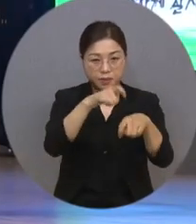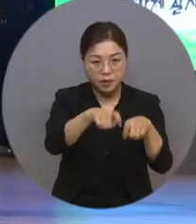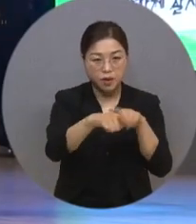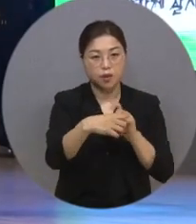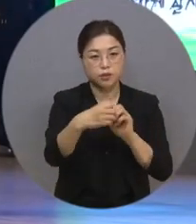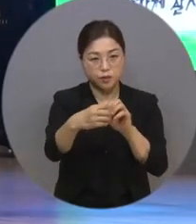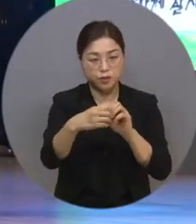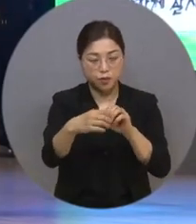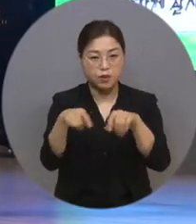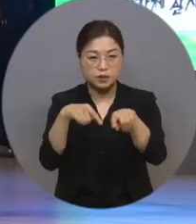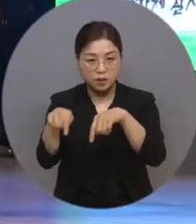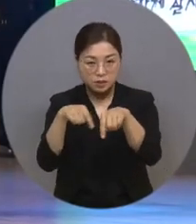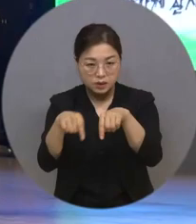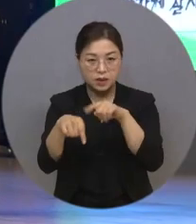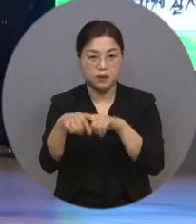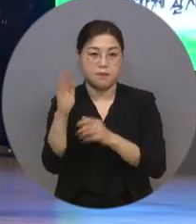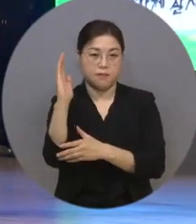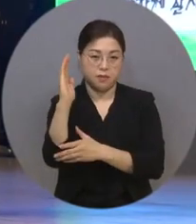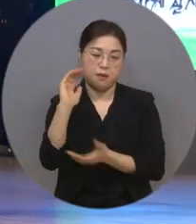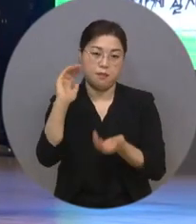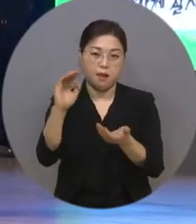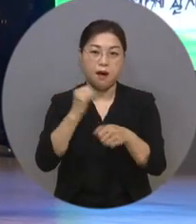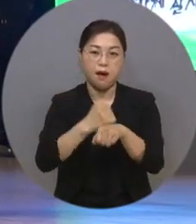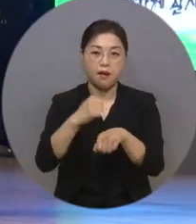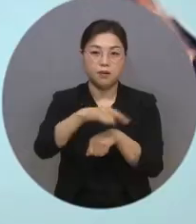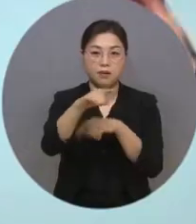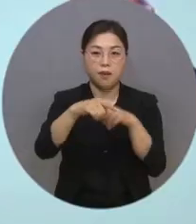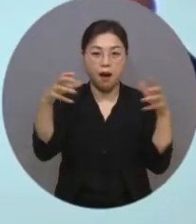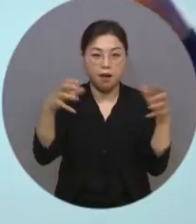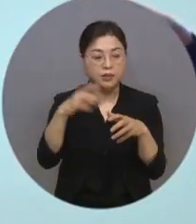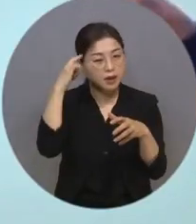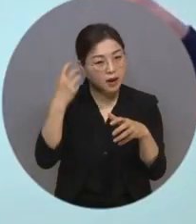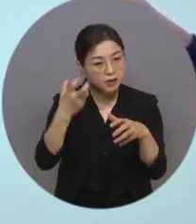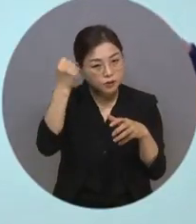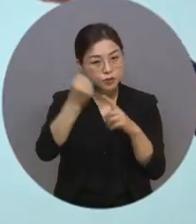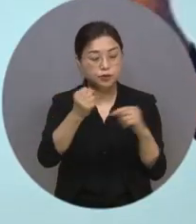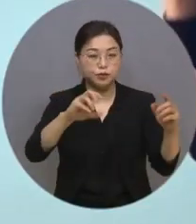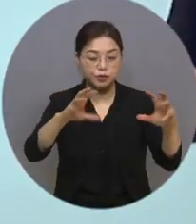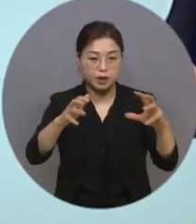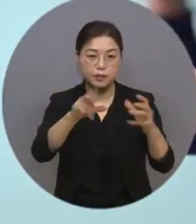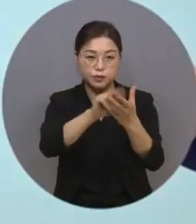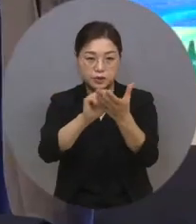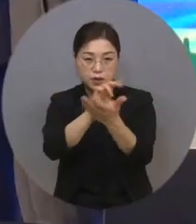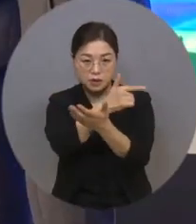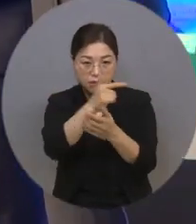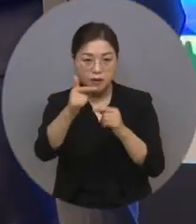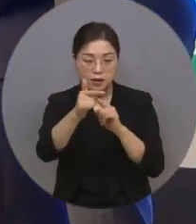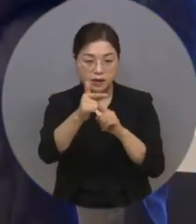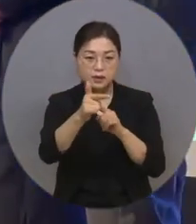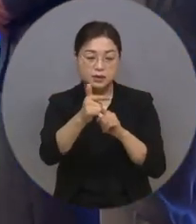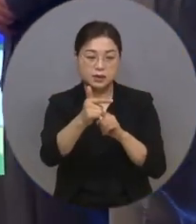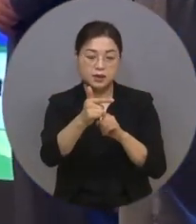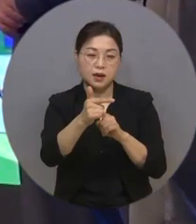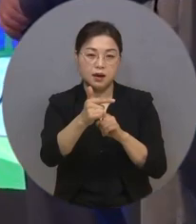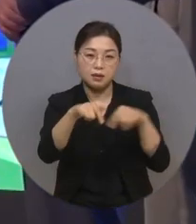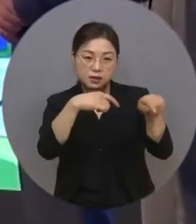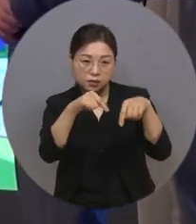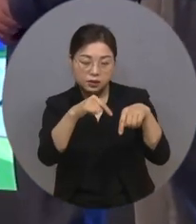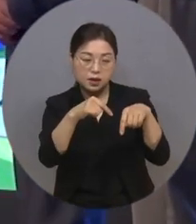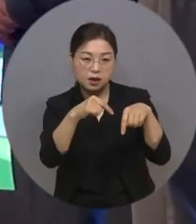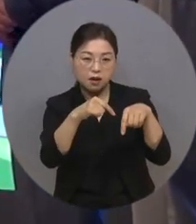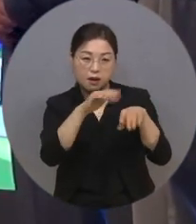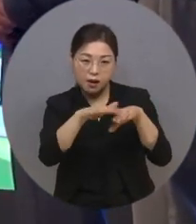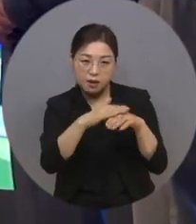정책 플랫폼으로 공동체 의식을 바탕으로 국가의 현안에 대한 정책 개발과 참여와 연대 활동을 하게